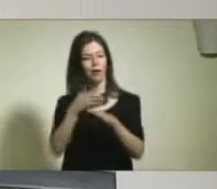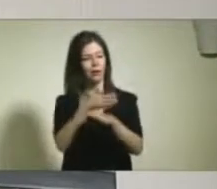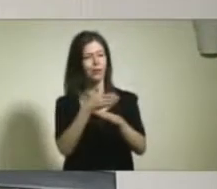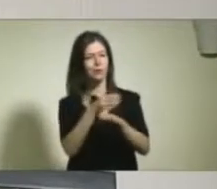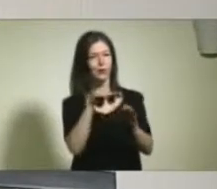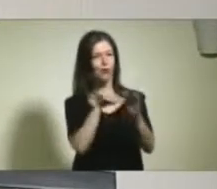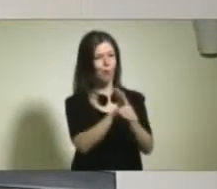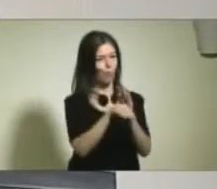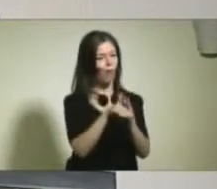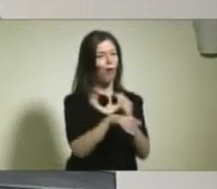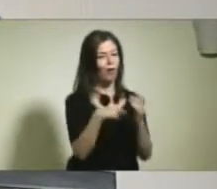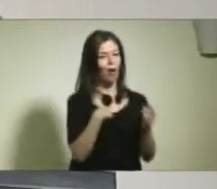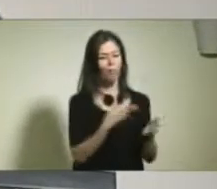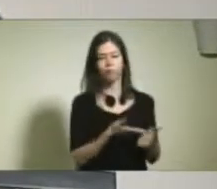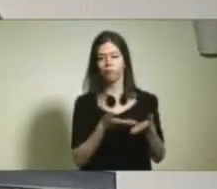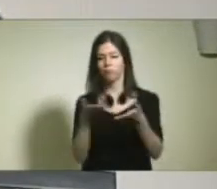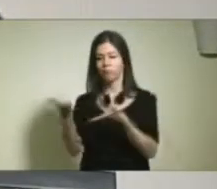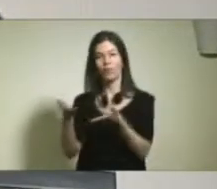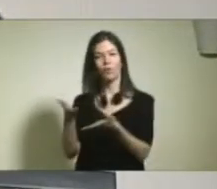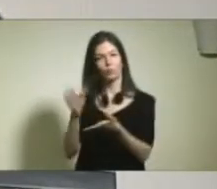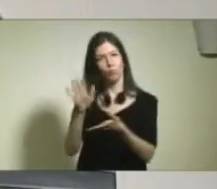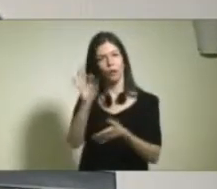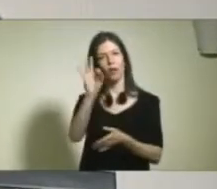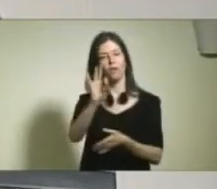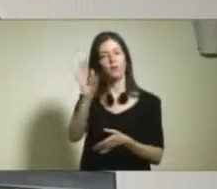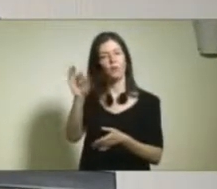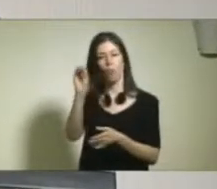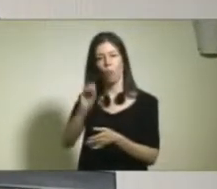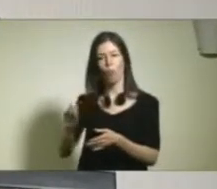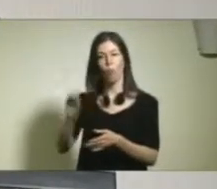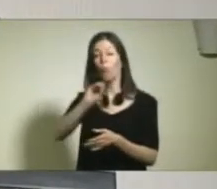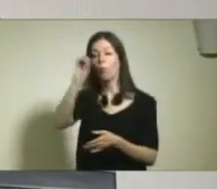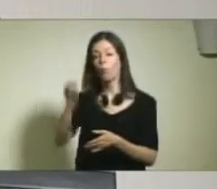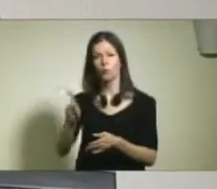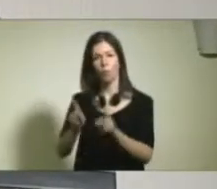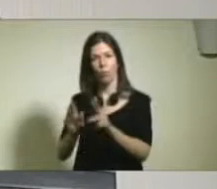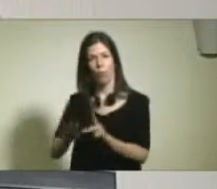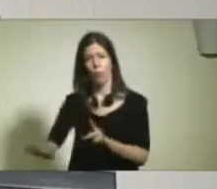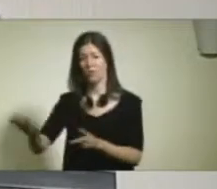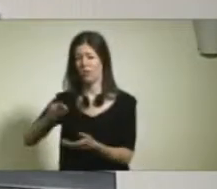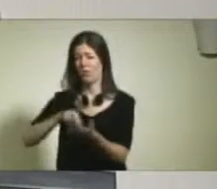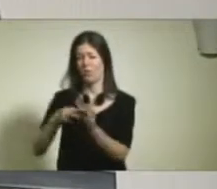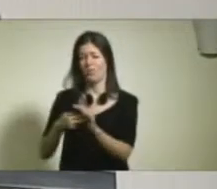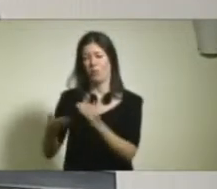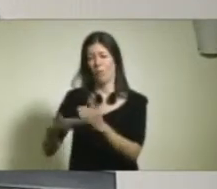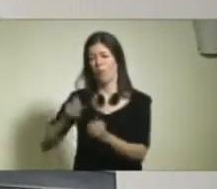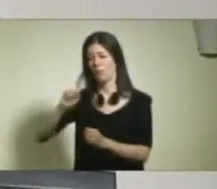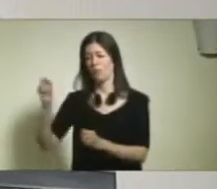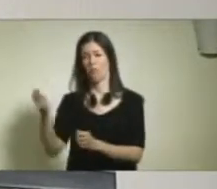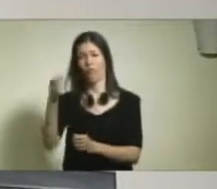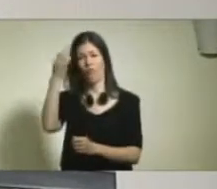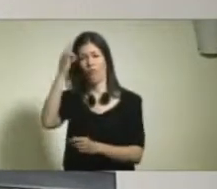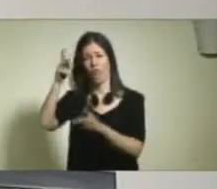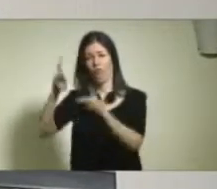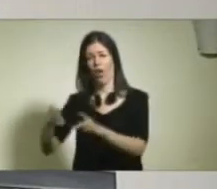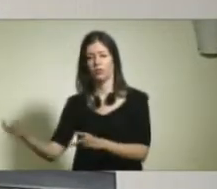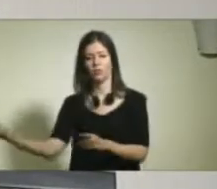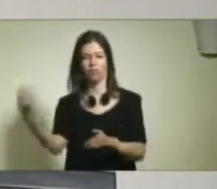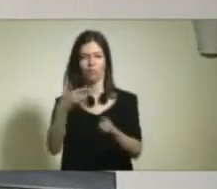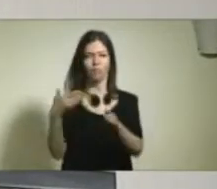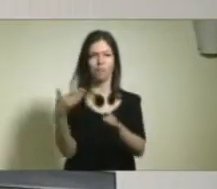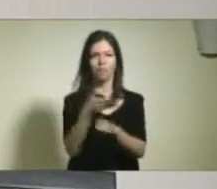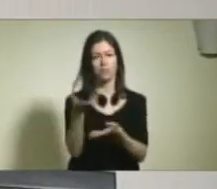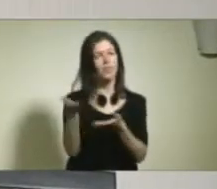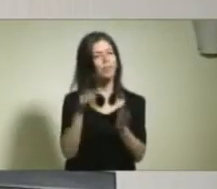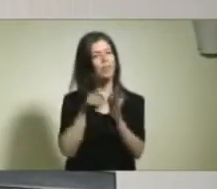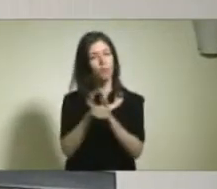dessert 99% de la population. Donc, c'est-à-dire que presque tous les Français ont accès à des services